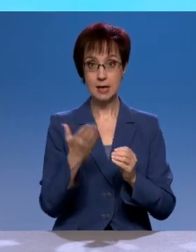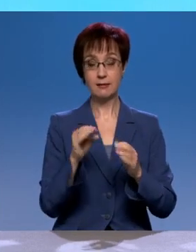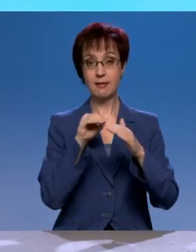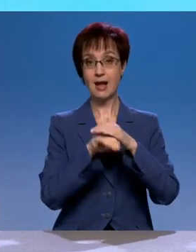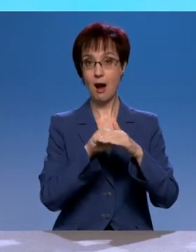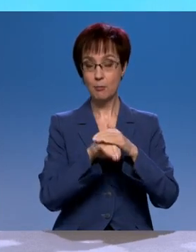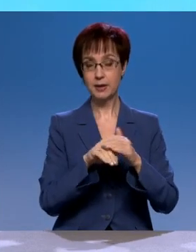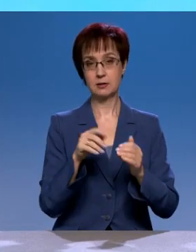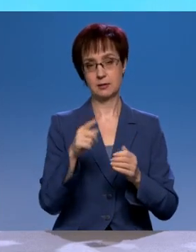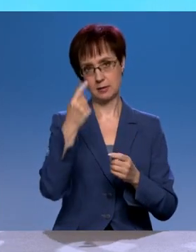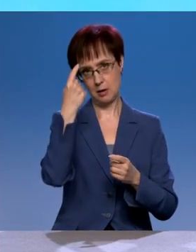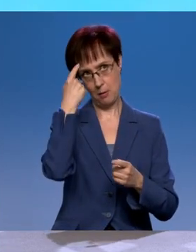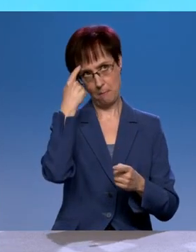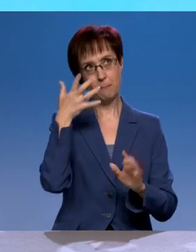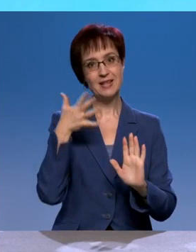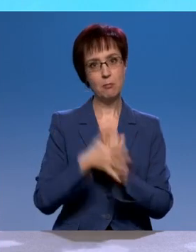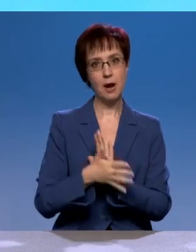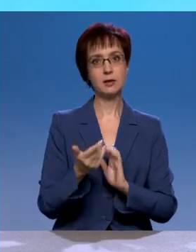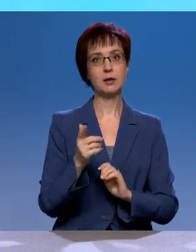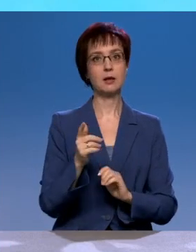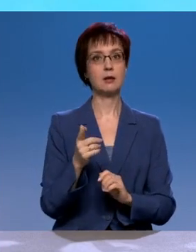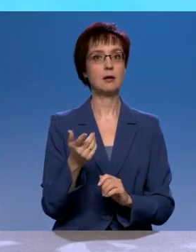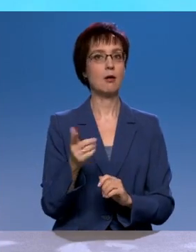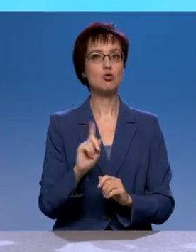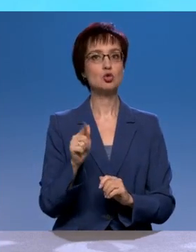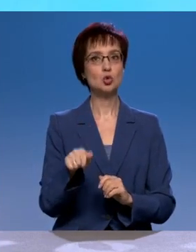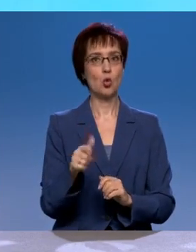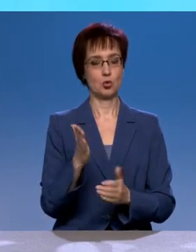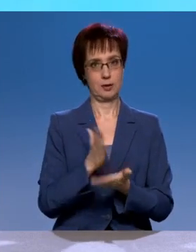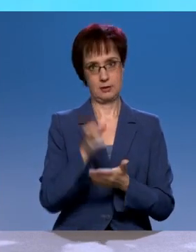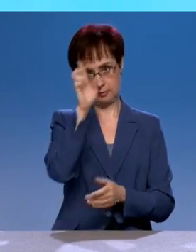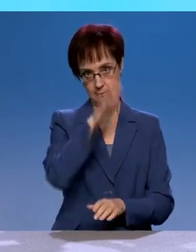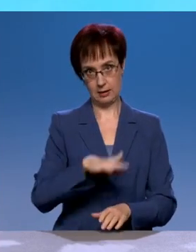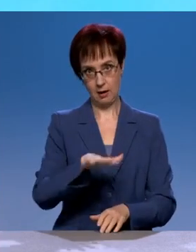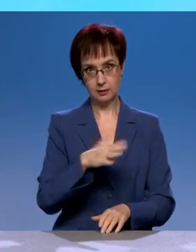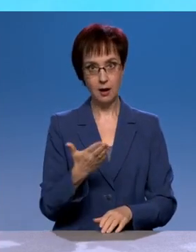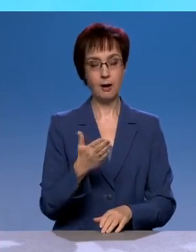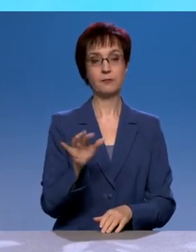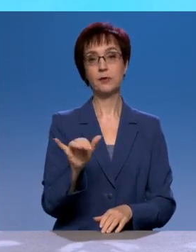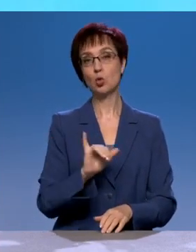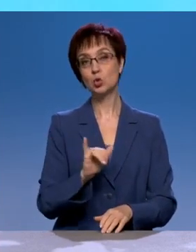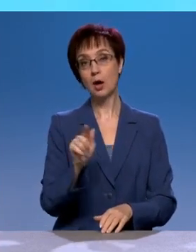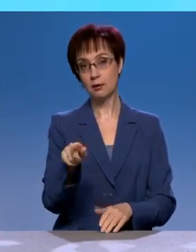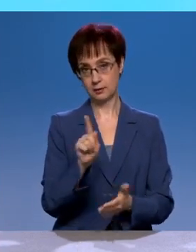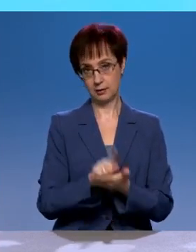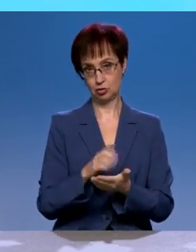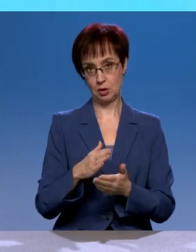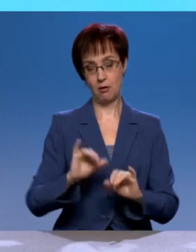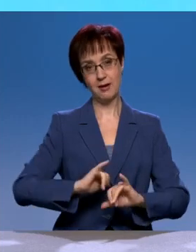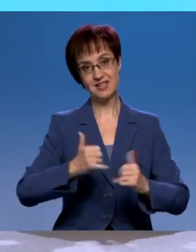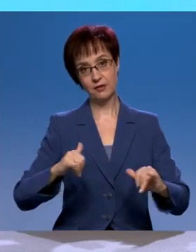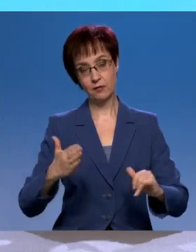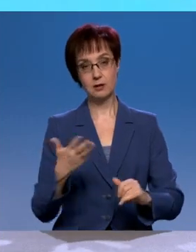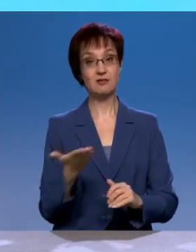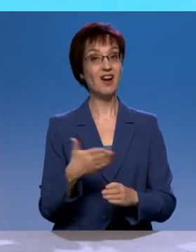и некое понимание того, в какую сторону она должна развиваться. И мне кажется, что понимание это правильное, ну, такая из